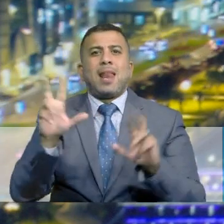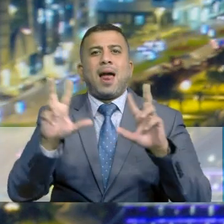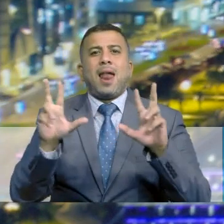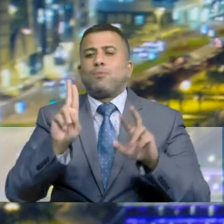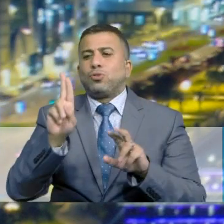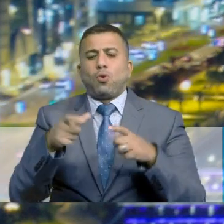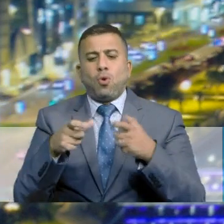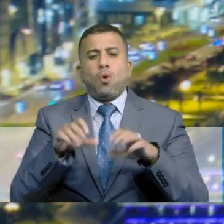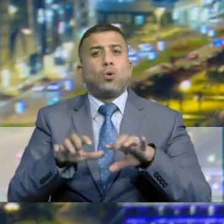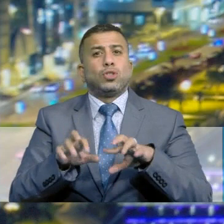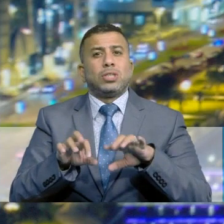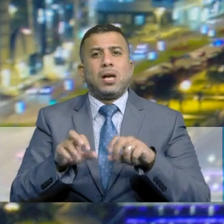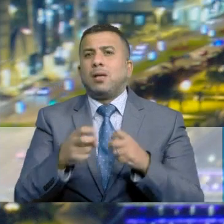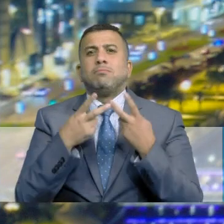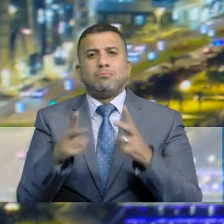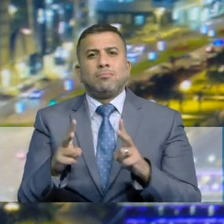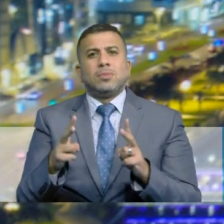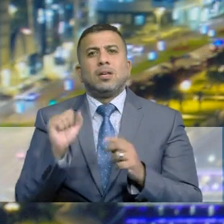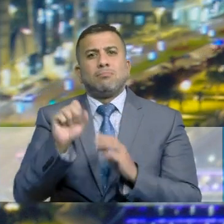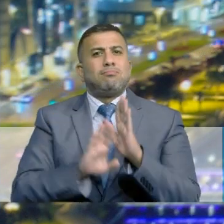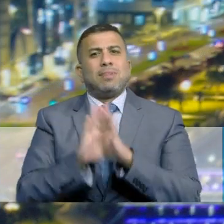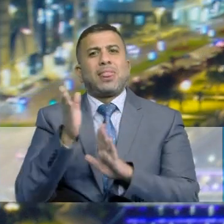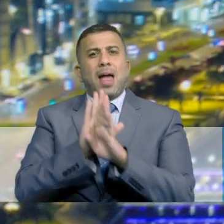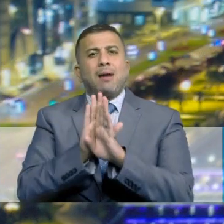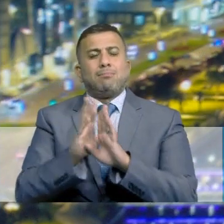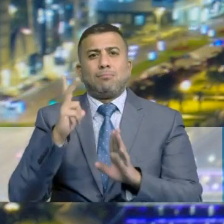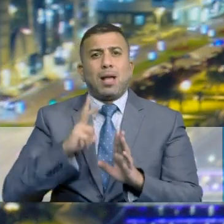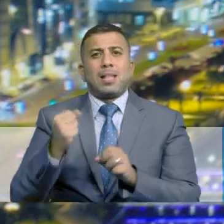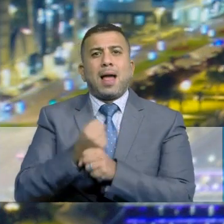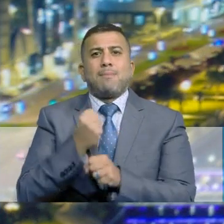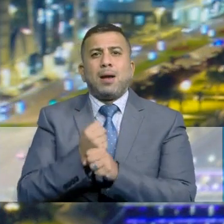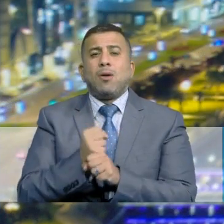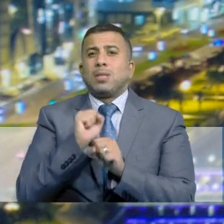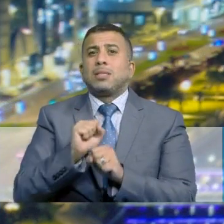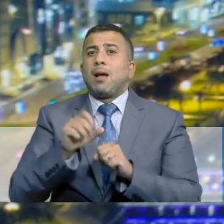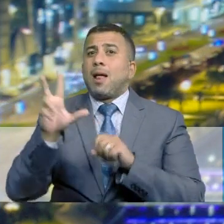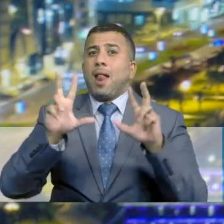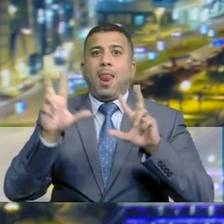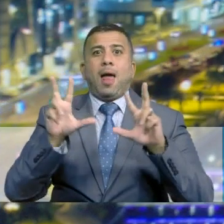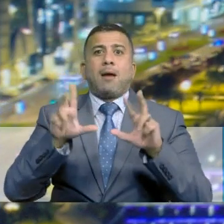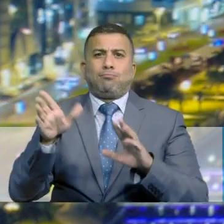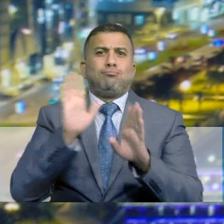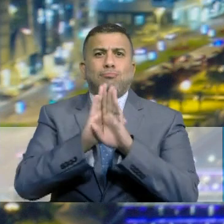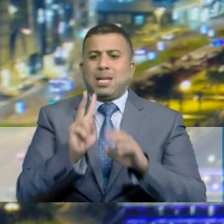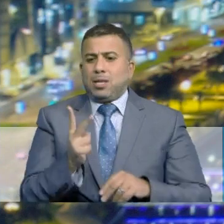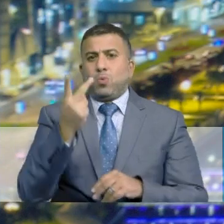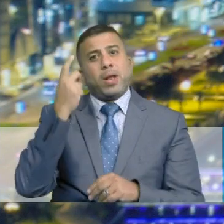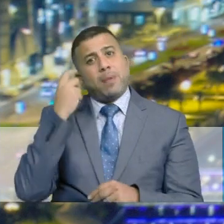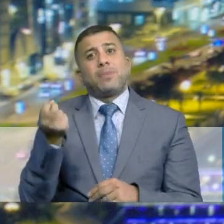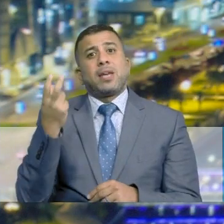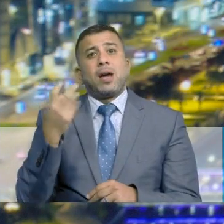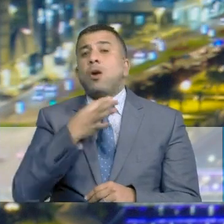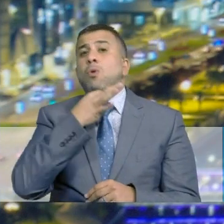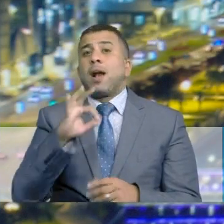الإعلام والتكنولوجيا انطلاقا من دورها الرائد في دعم ريادة الأعمال وتعزيز قطاع الإعلام القائم